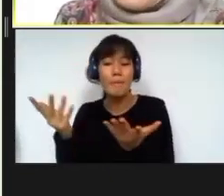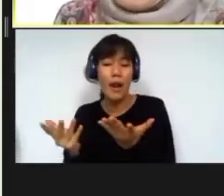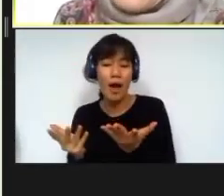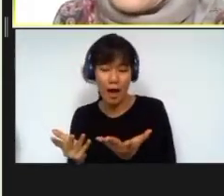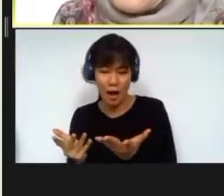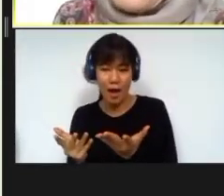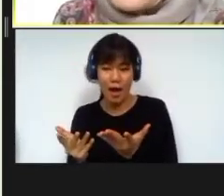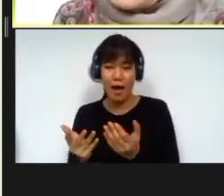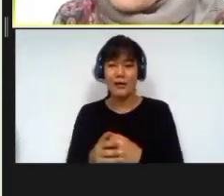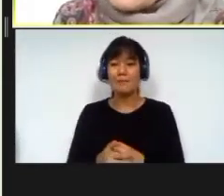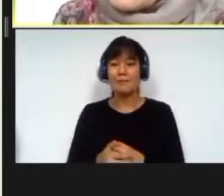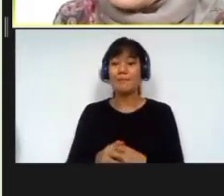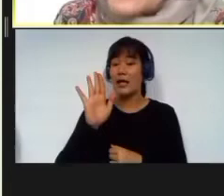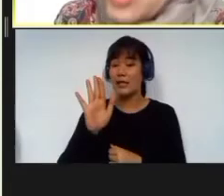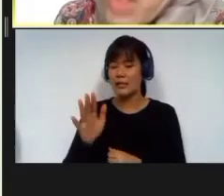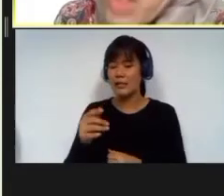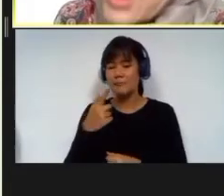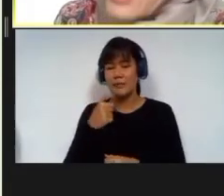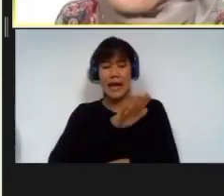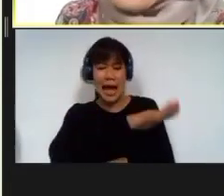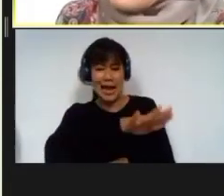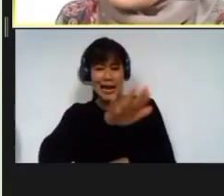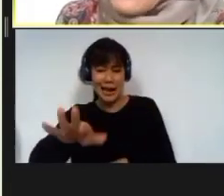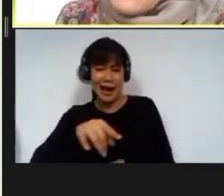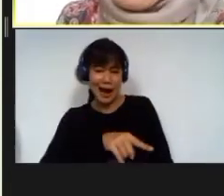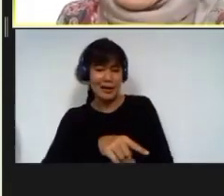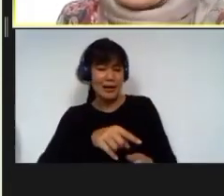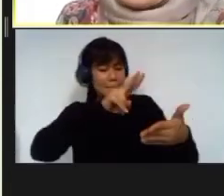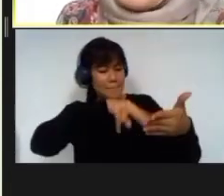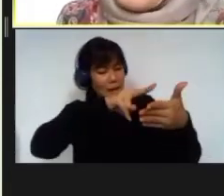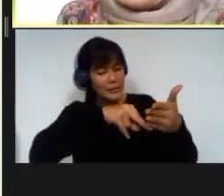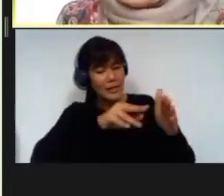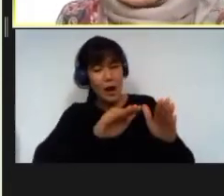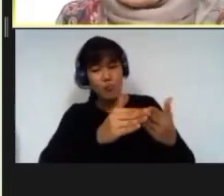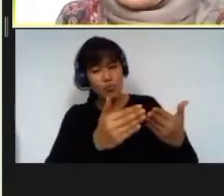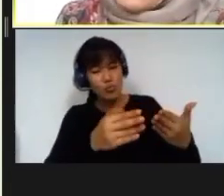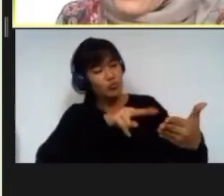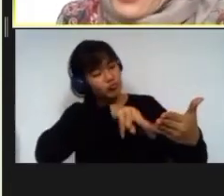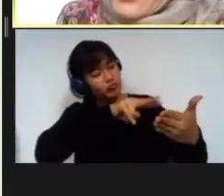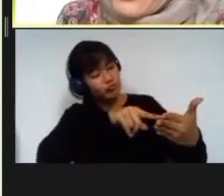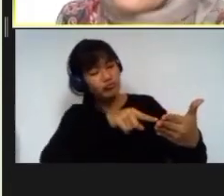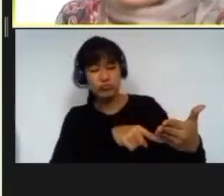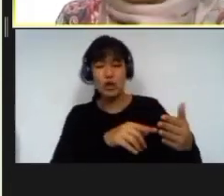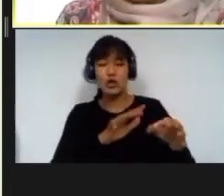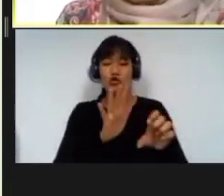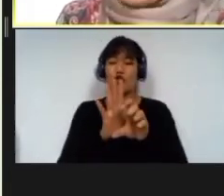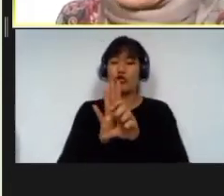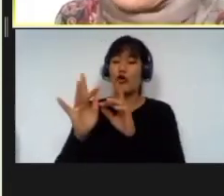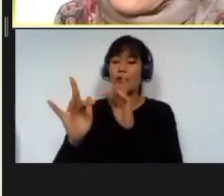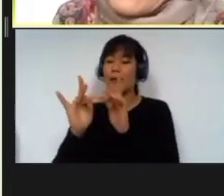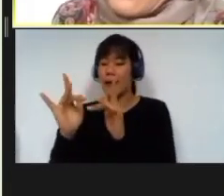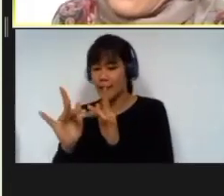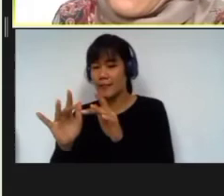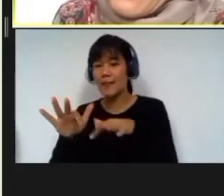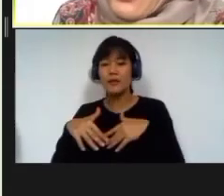minta siswa kita membaca. Sumber belajar dari internet atau dari